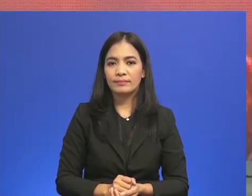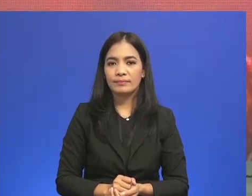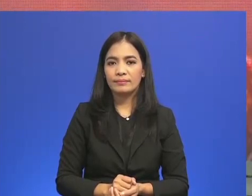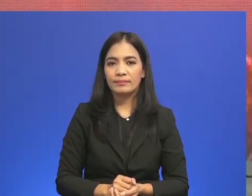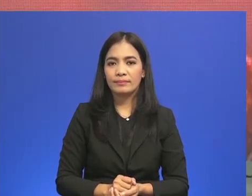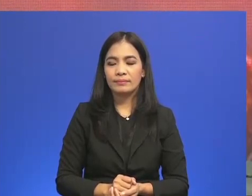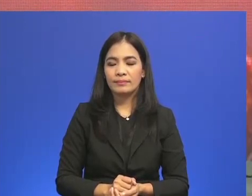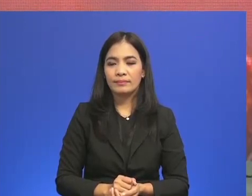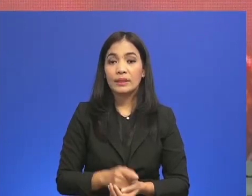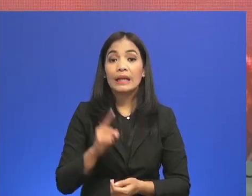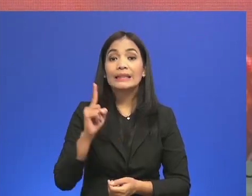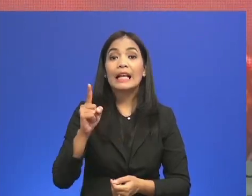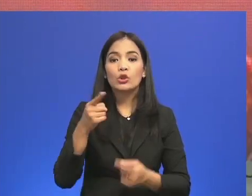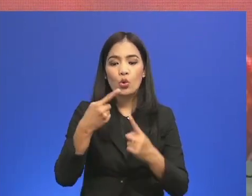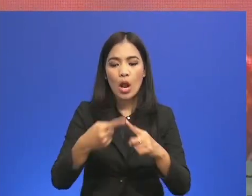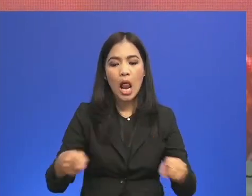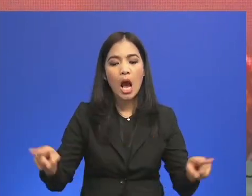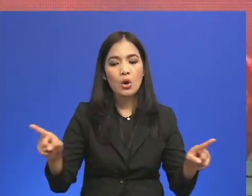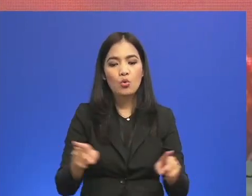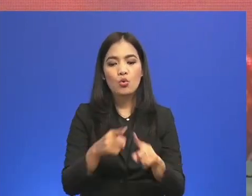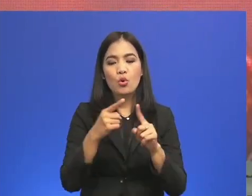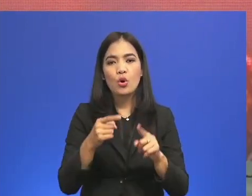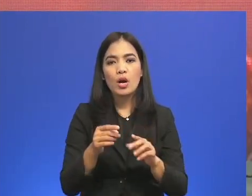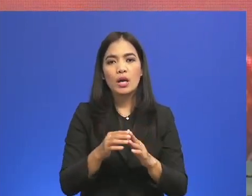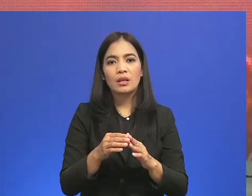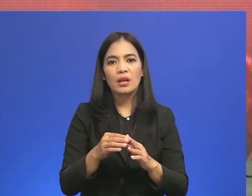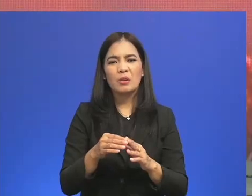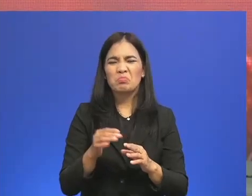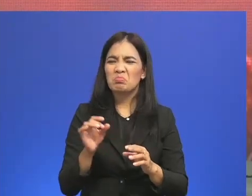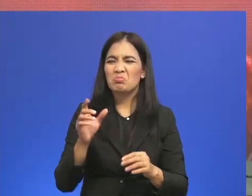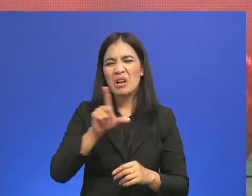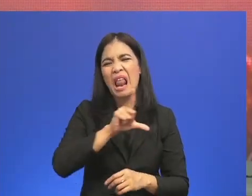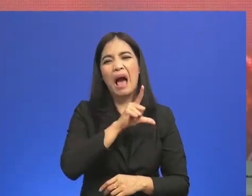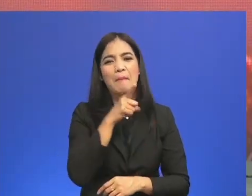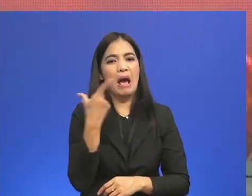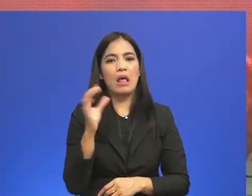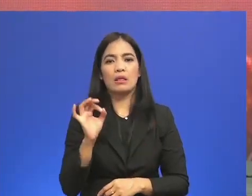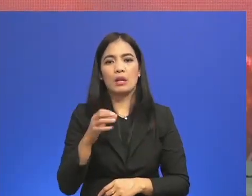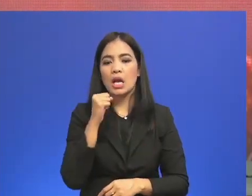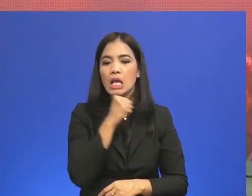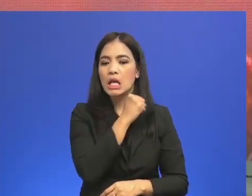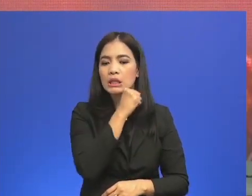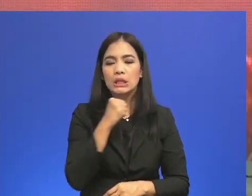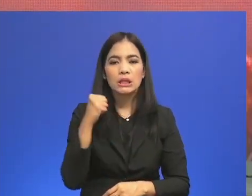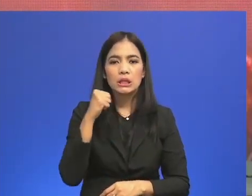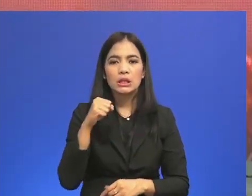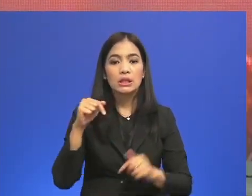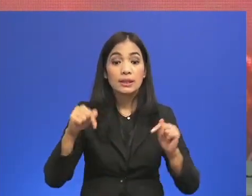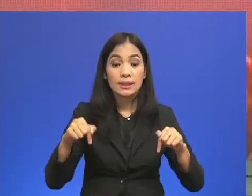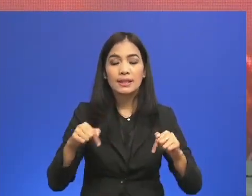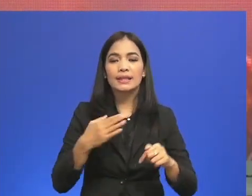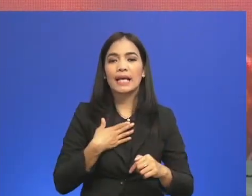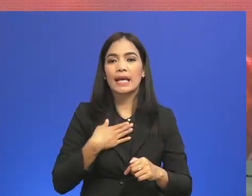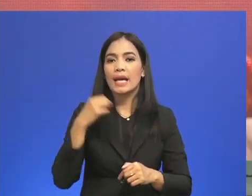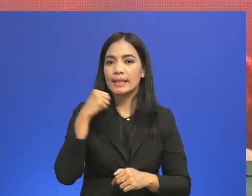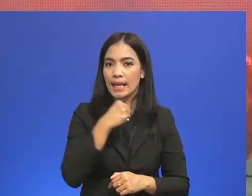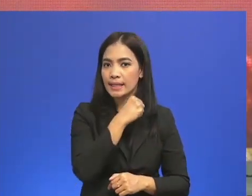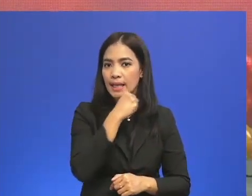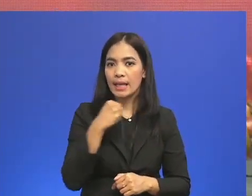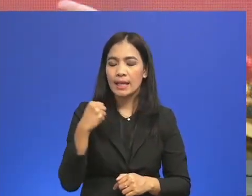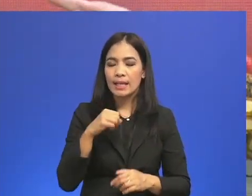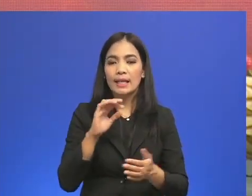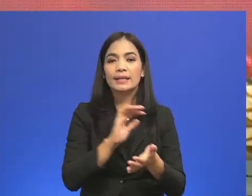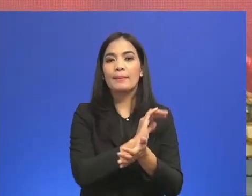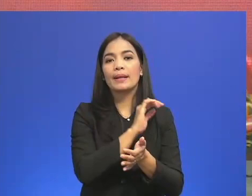Ada satu lagu yang jarang saya nyanyikan, saudaraku. Tapi lagu ini akan saya nyanyikan di